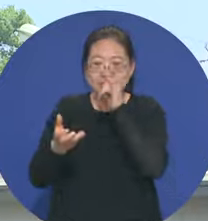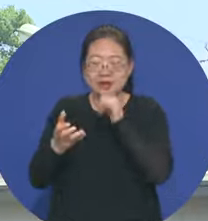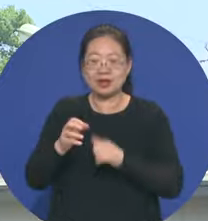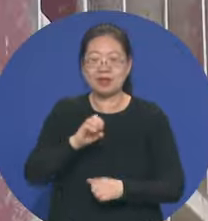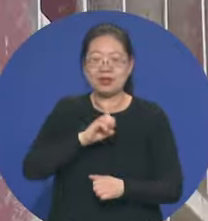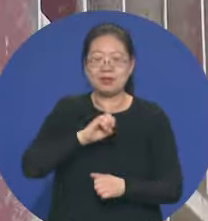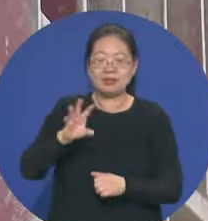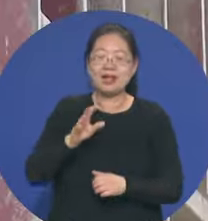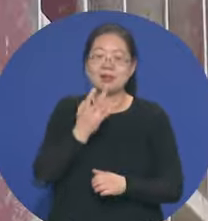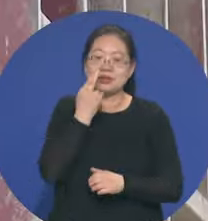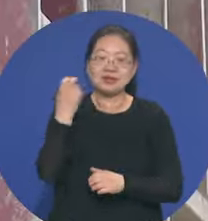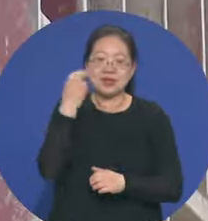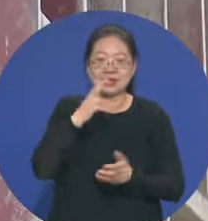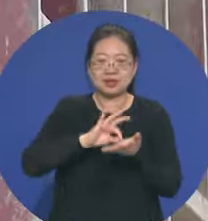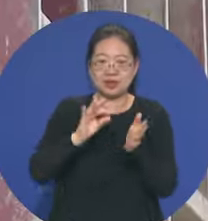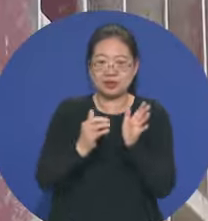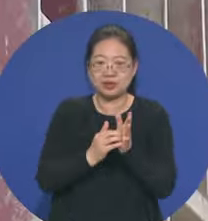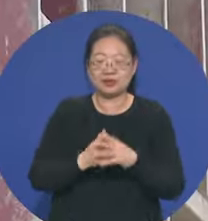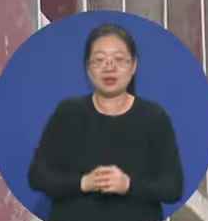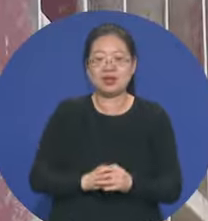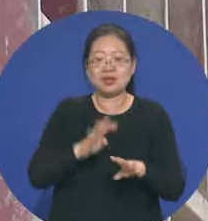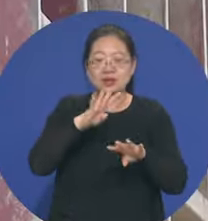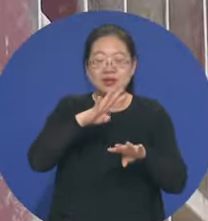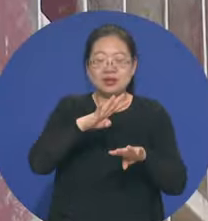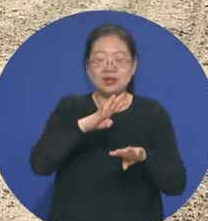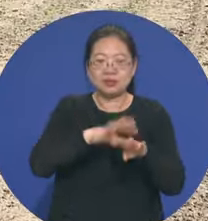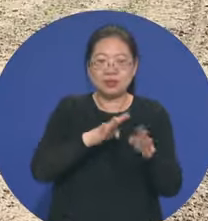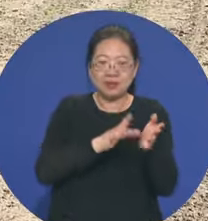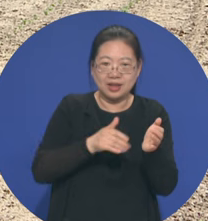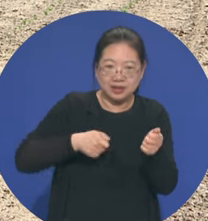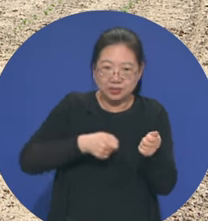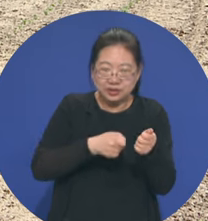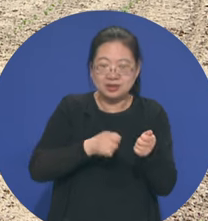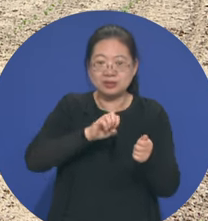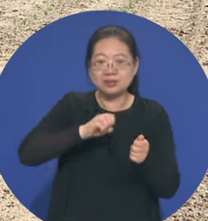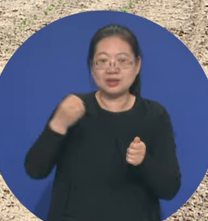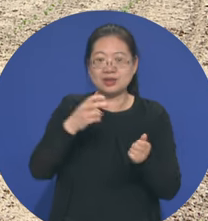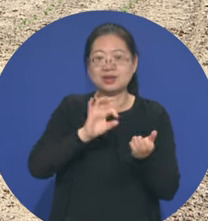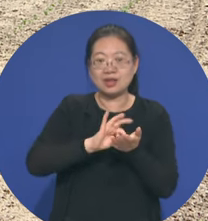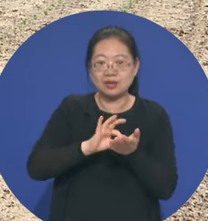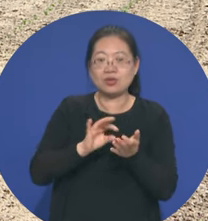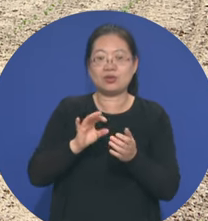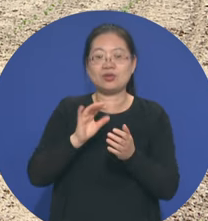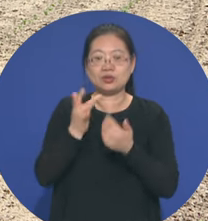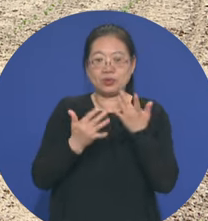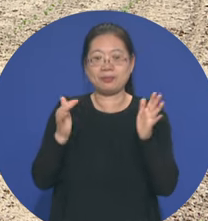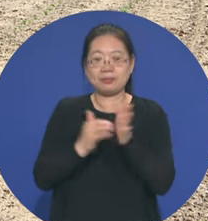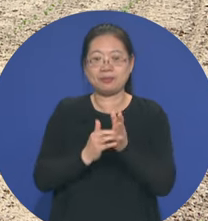폐비닐은 재생 원료로 재활용하고 농약 용기는 재활용하거나 소각 처리됐습니다.